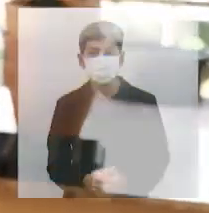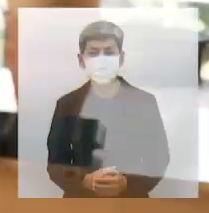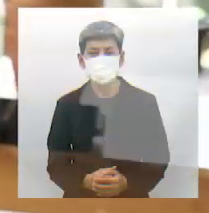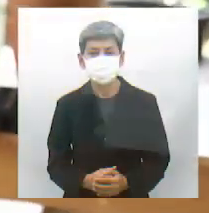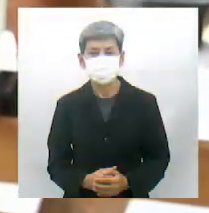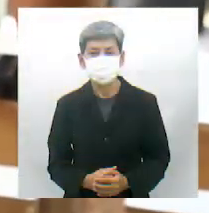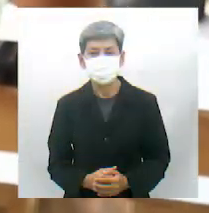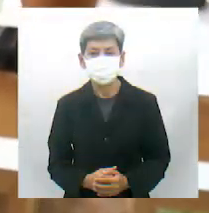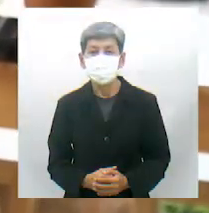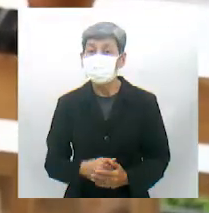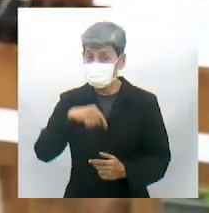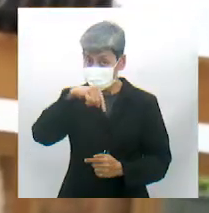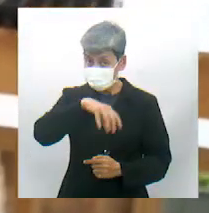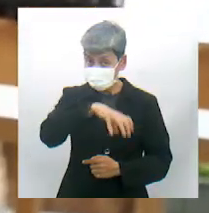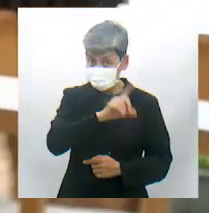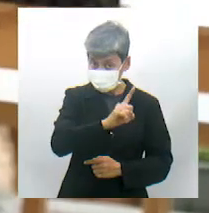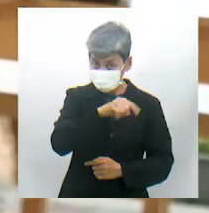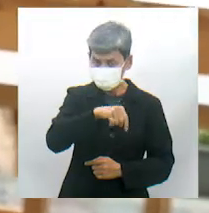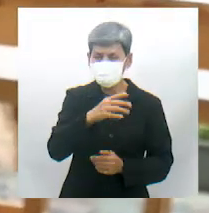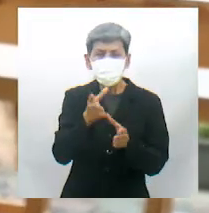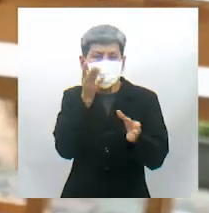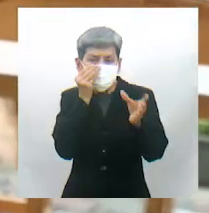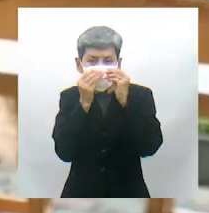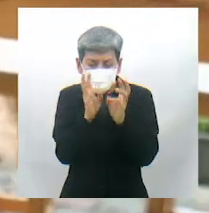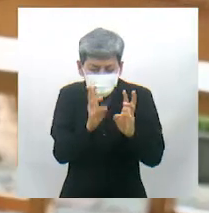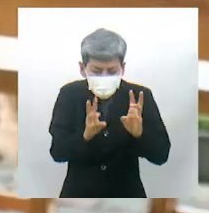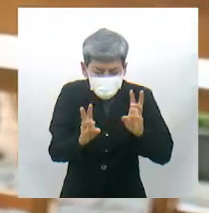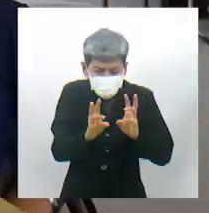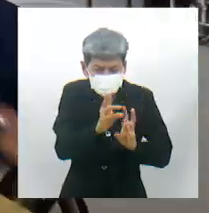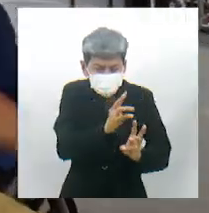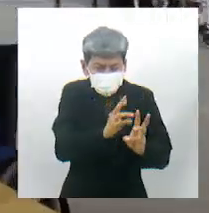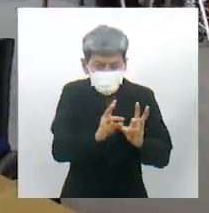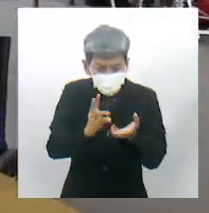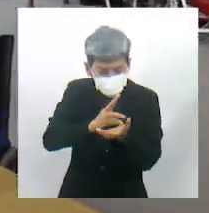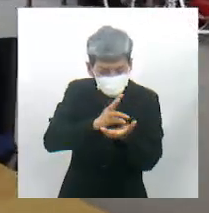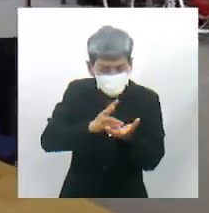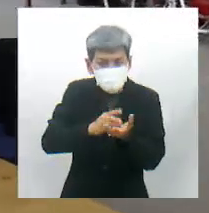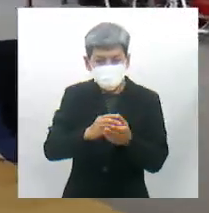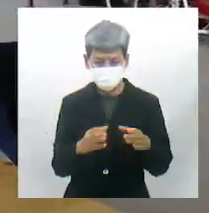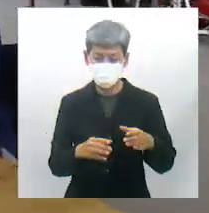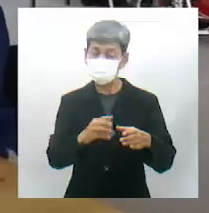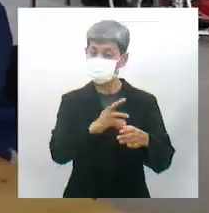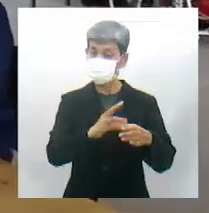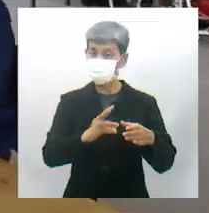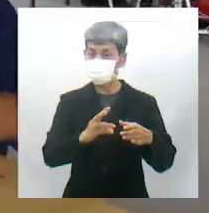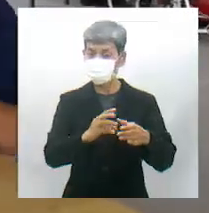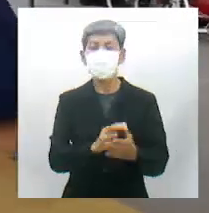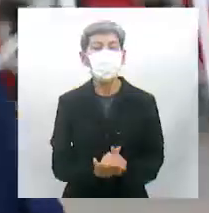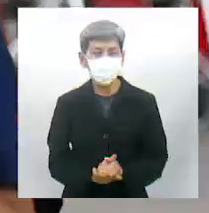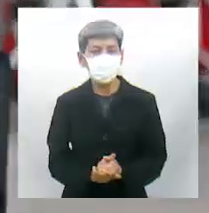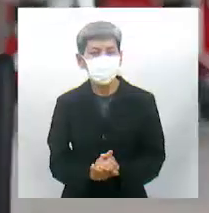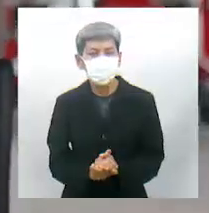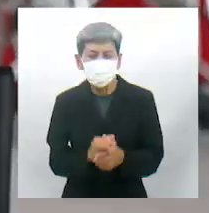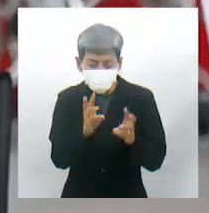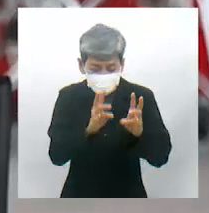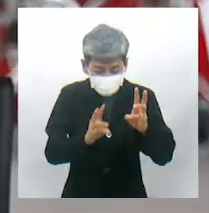ทางแรกศูนย์เรียนรู้นะครับทางที่หนึ่งนะครับเตรียมเพาะเมล็ดนี่ผักกินโอ๊กนะครับ กินโอ๊กค่ะ กินโอ๊ก ครับ การ